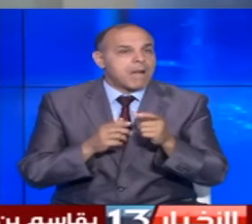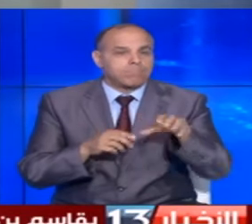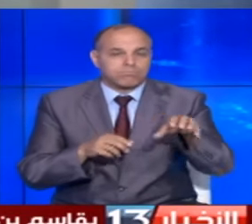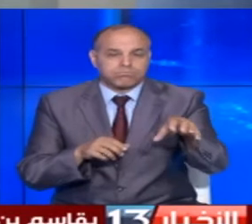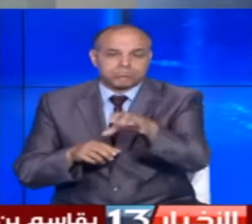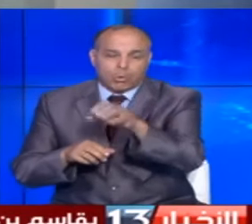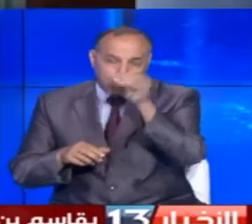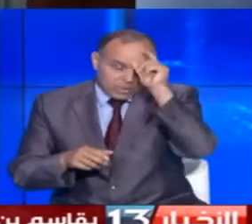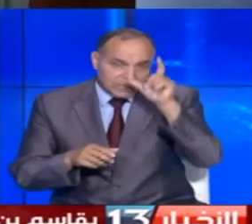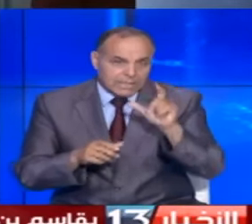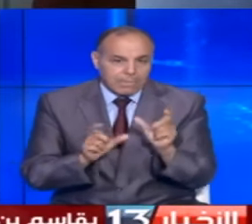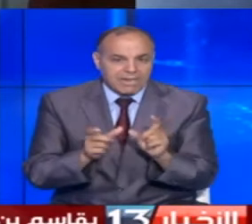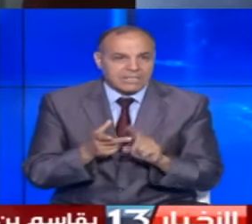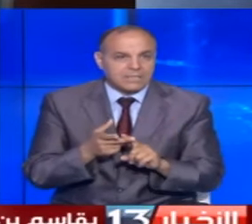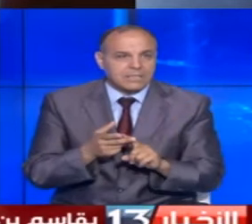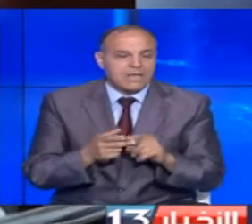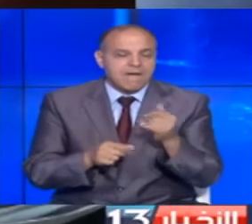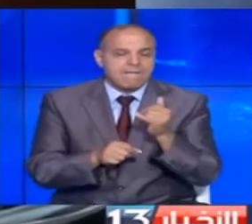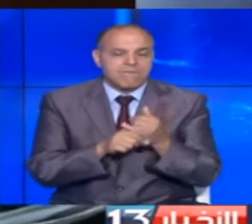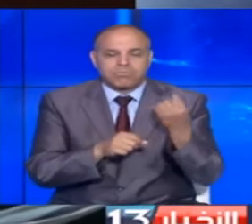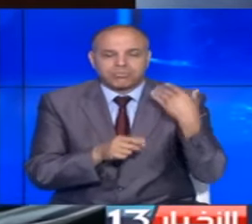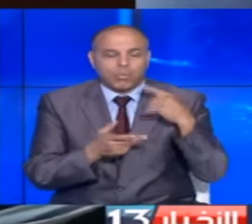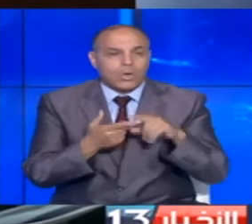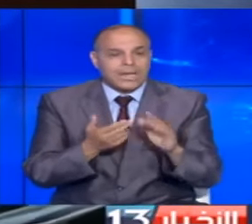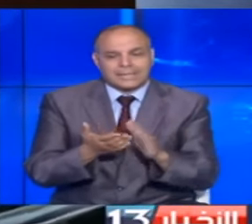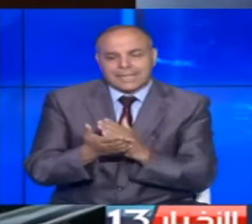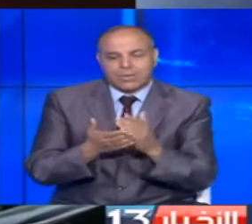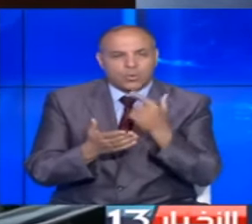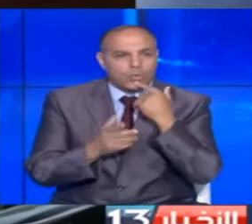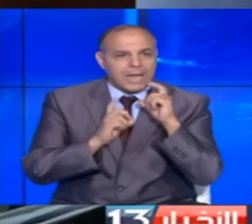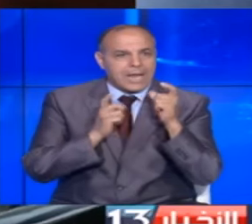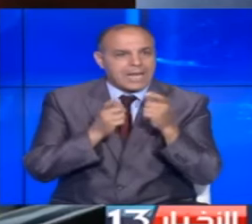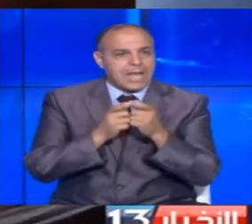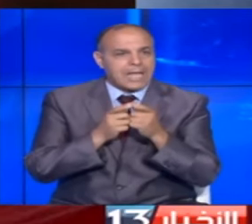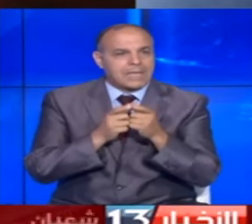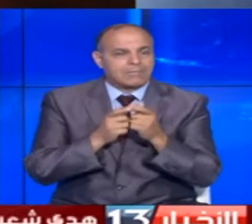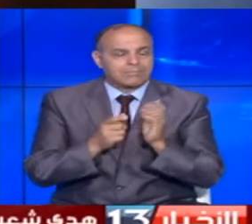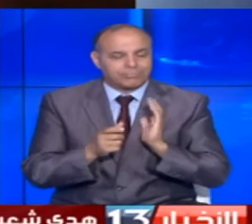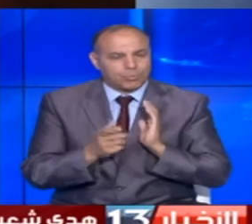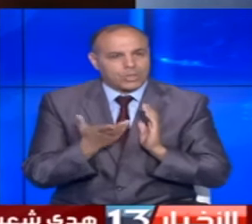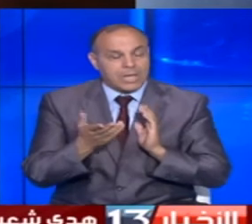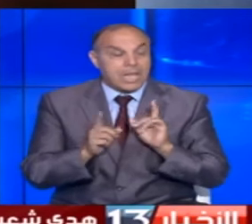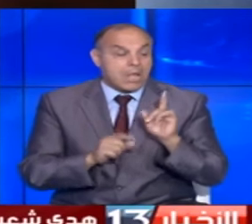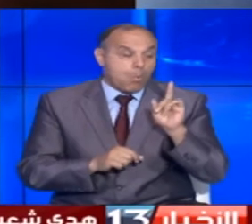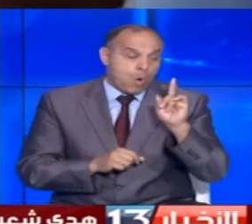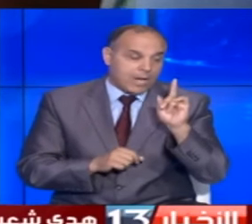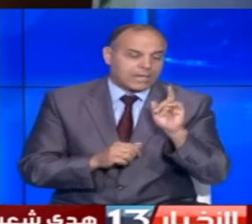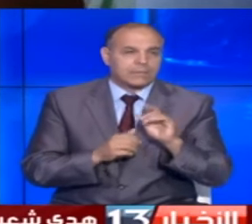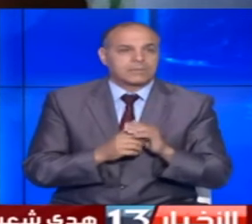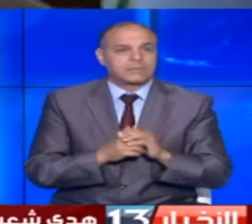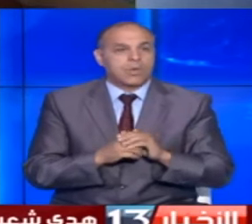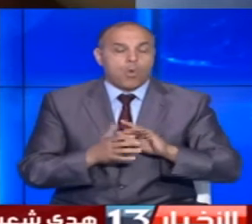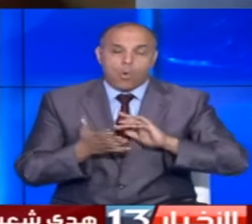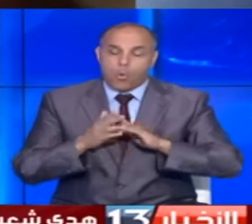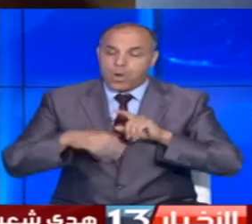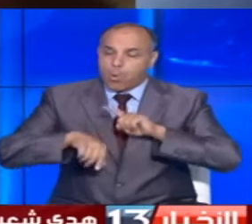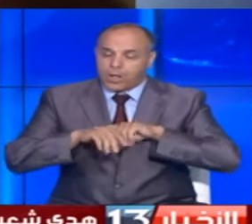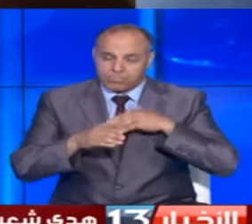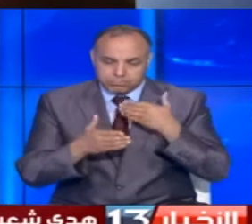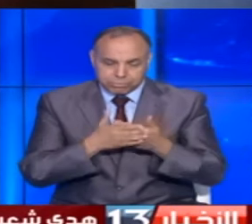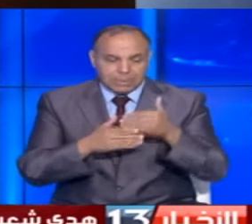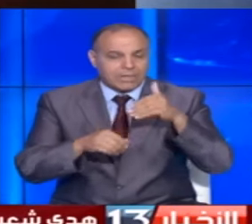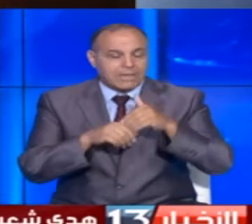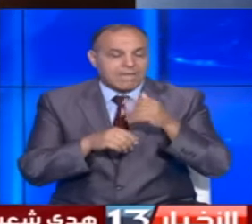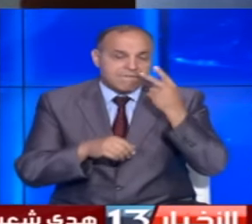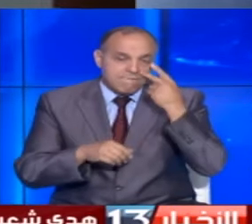الجمهوريه العمليه اعداد لها من الهيئه بشكل جيد ولكن اه ككل موعد الانتخابي